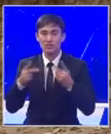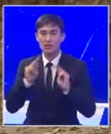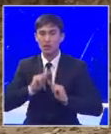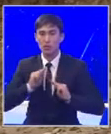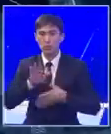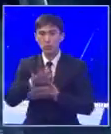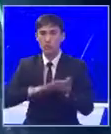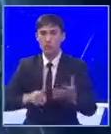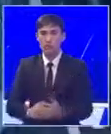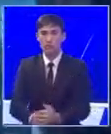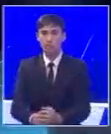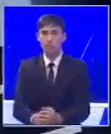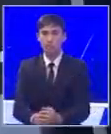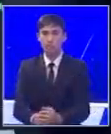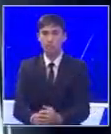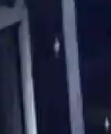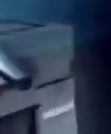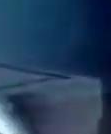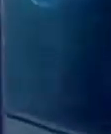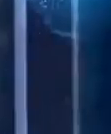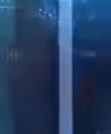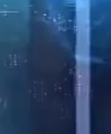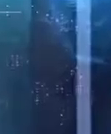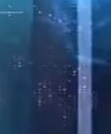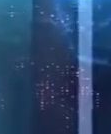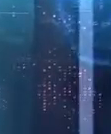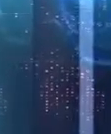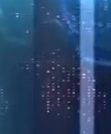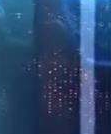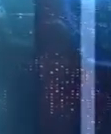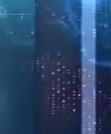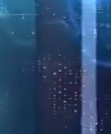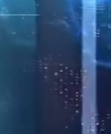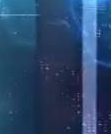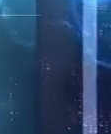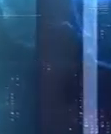продолжаются. Светлана Кондратенко, Жайых Курманбаев, телеканал «Житсу».